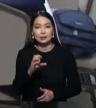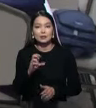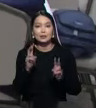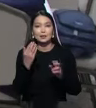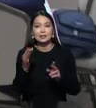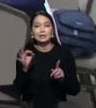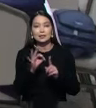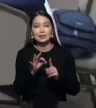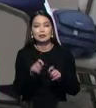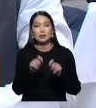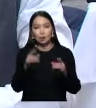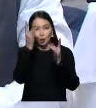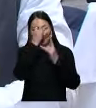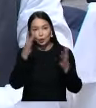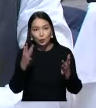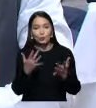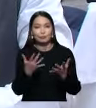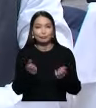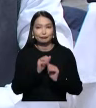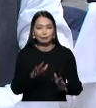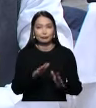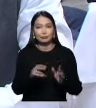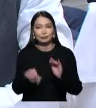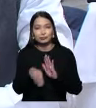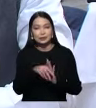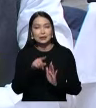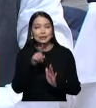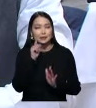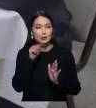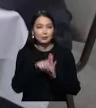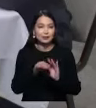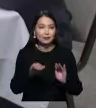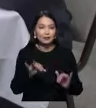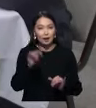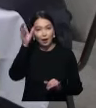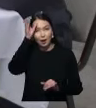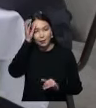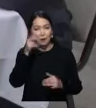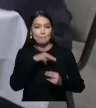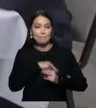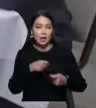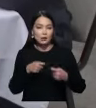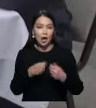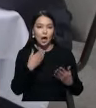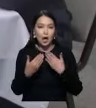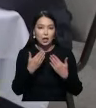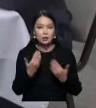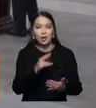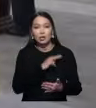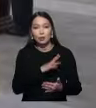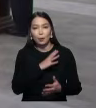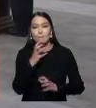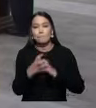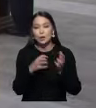культуры неприятия коррупции среди детей и молодежи с помощью образования и партнерских отношений. К слову, на семинаре работали и